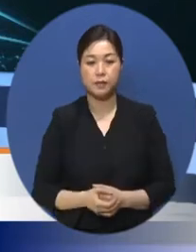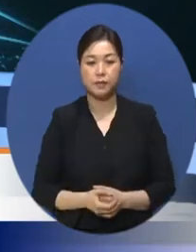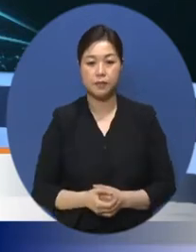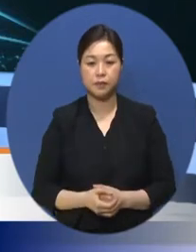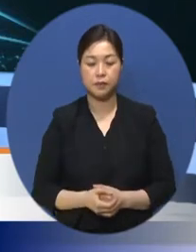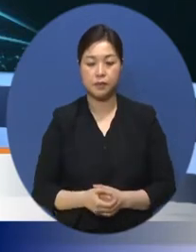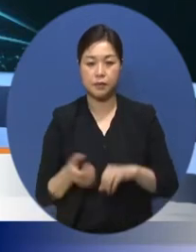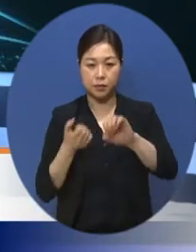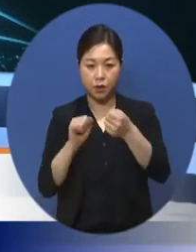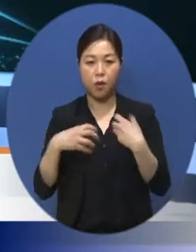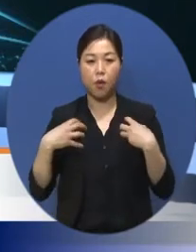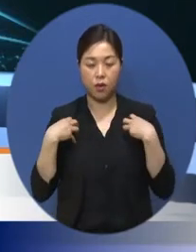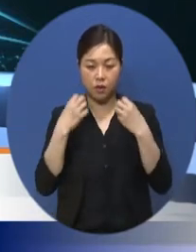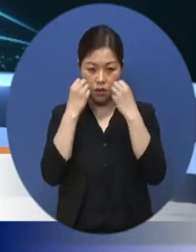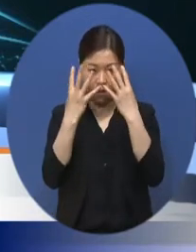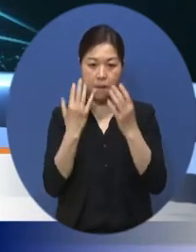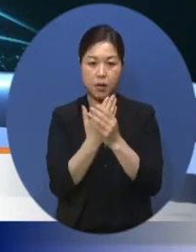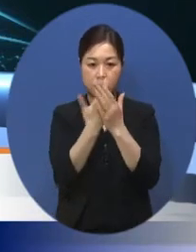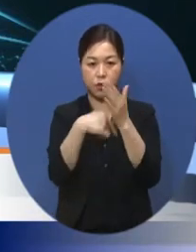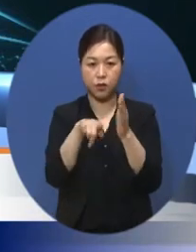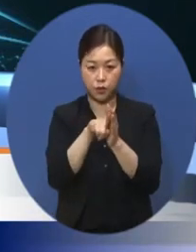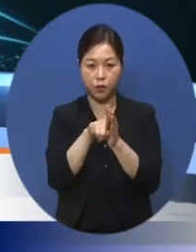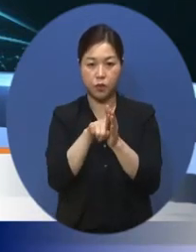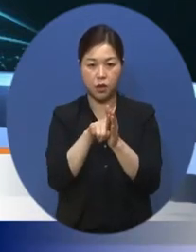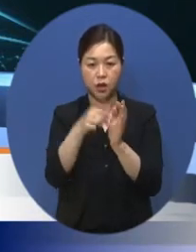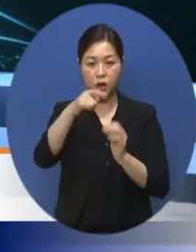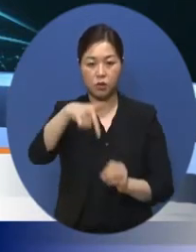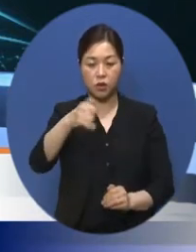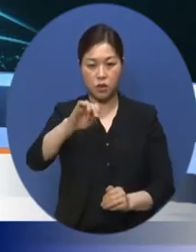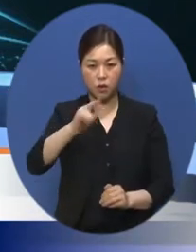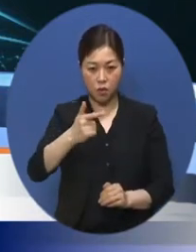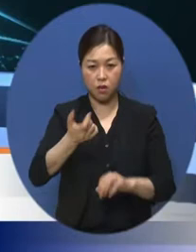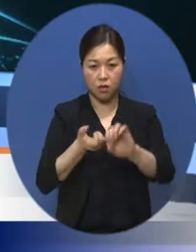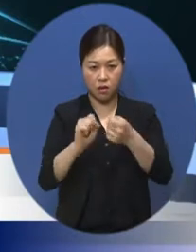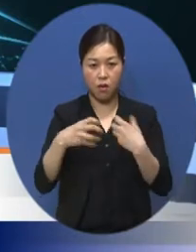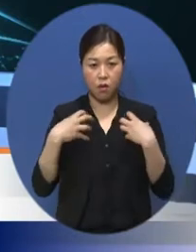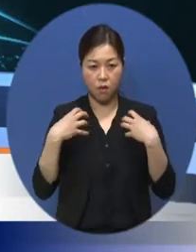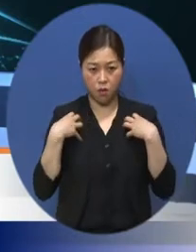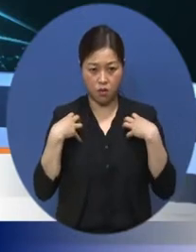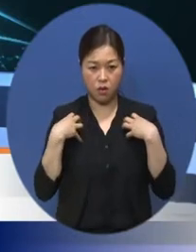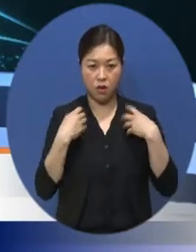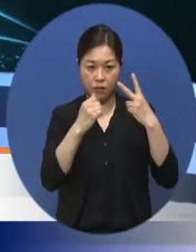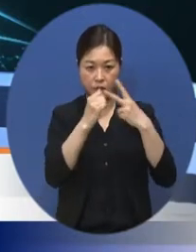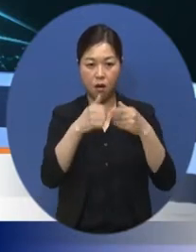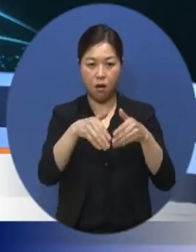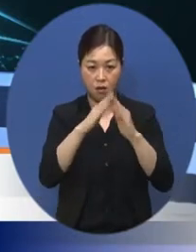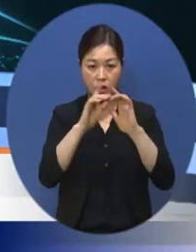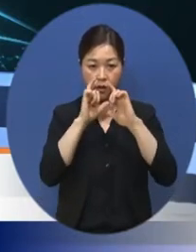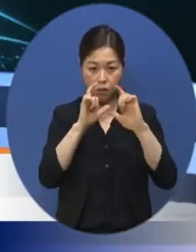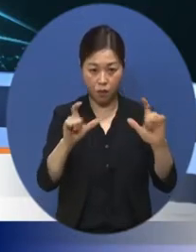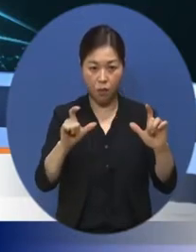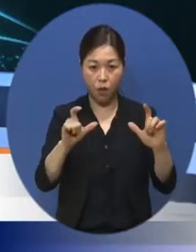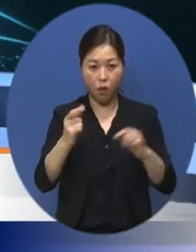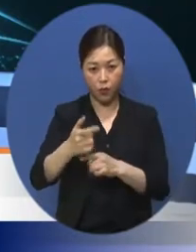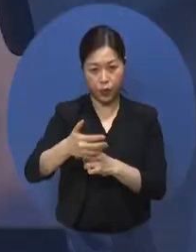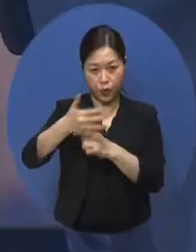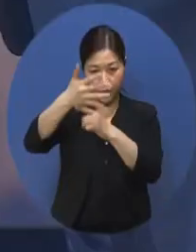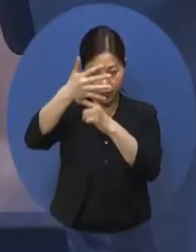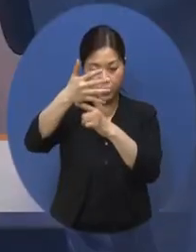국회의원의 새롭게 거듭나기 위한 국기원 제 2 건립 원년 선포 와 국기 계양 씩 을 개최했습니다